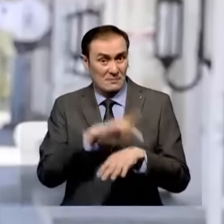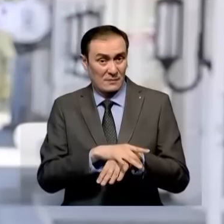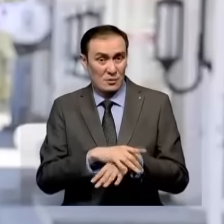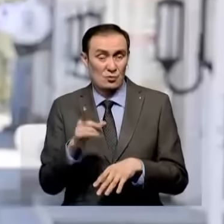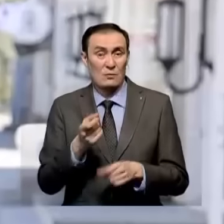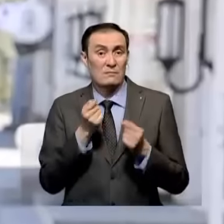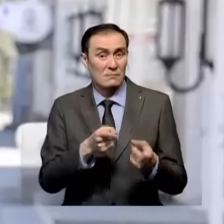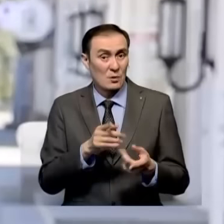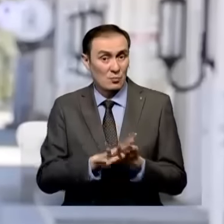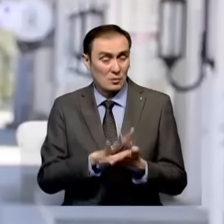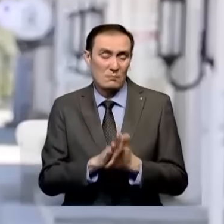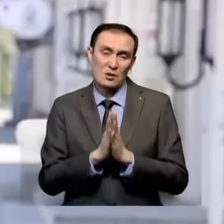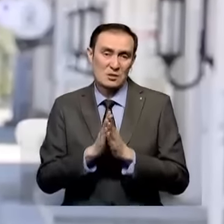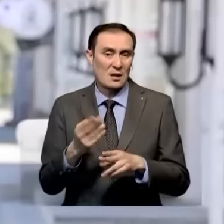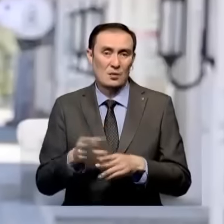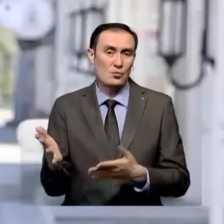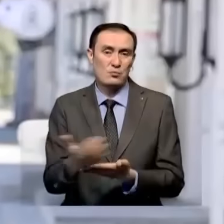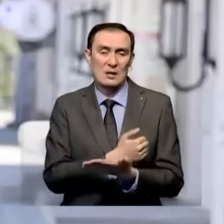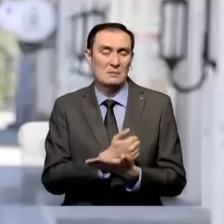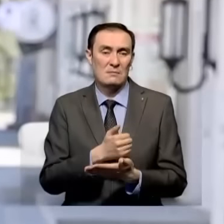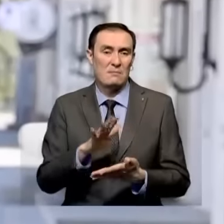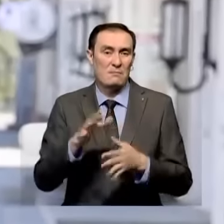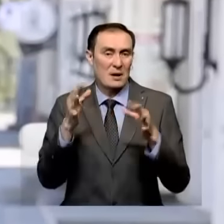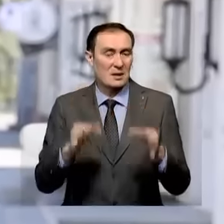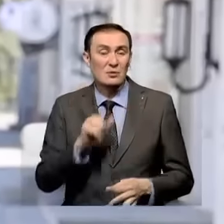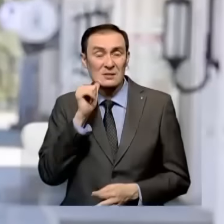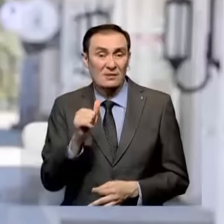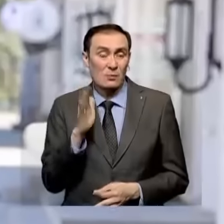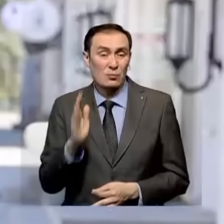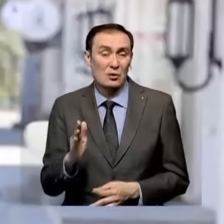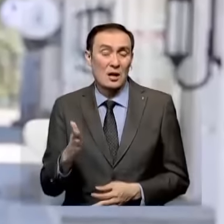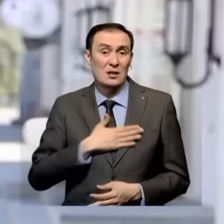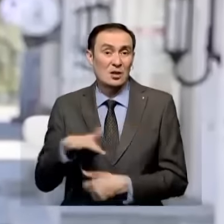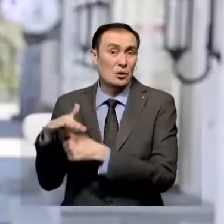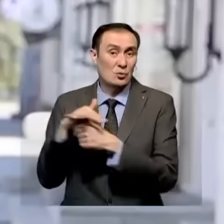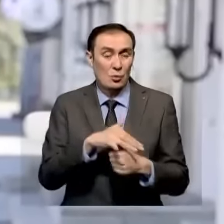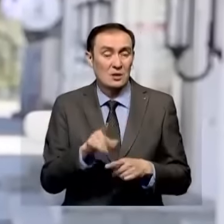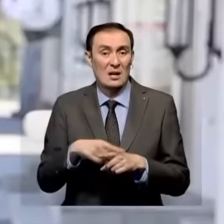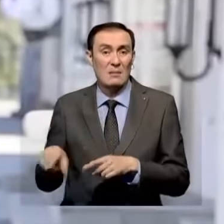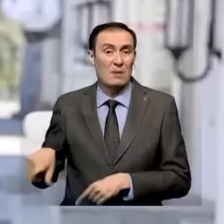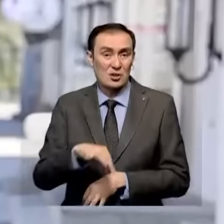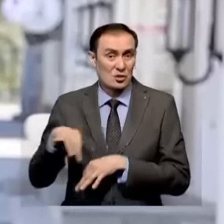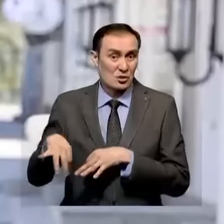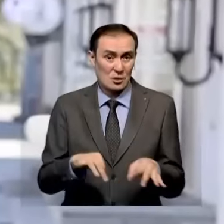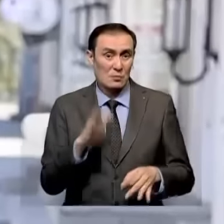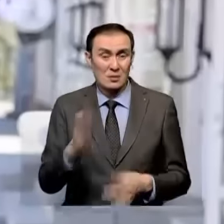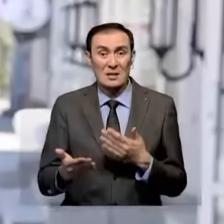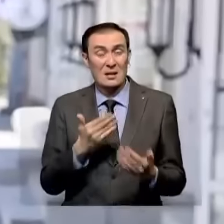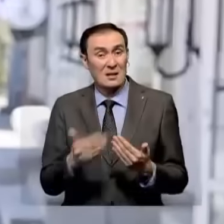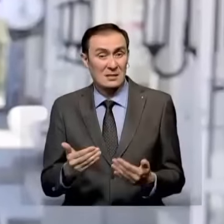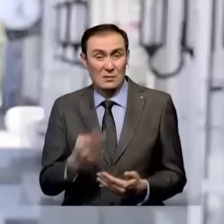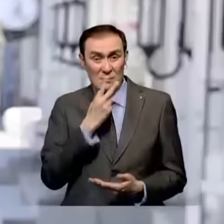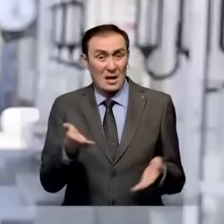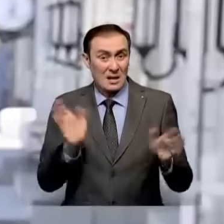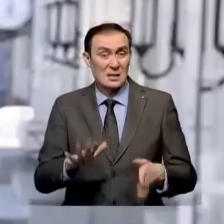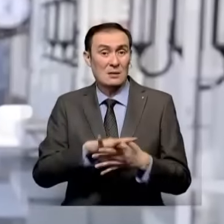зафиксировали, извольте после себя вот эти все пакеты убрать, потому что завтра пролетит наш дрон или проедет машина, и если тут